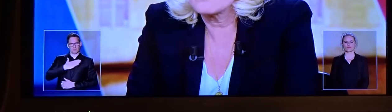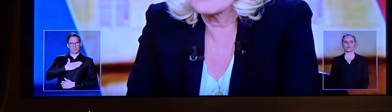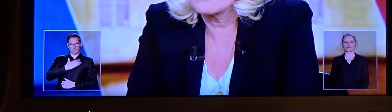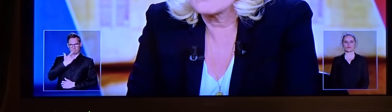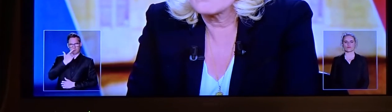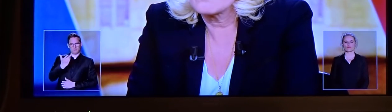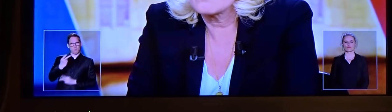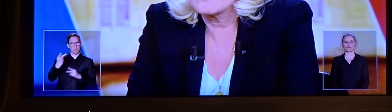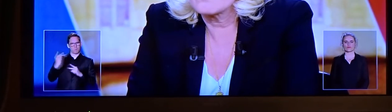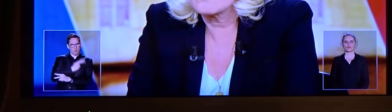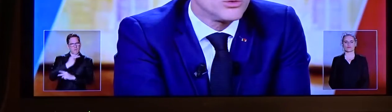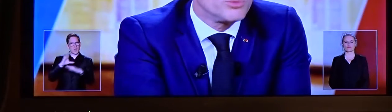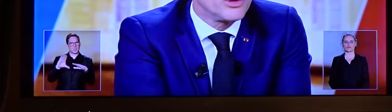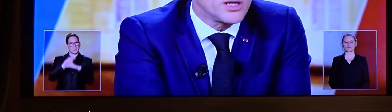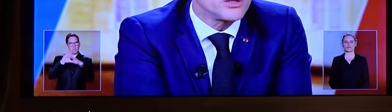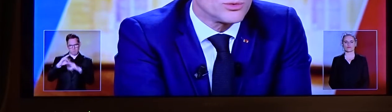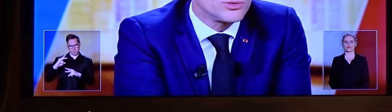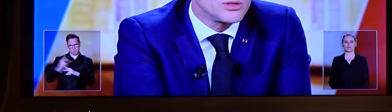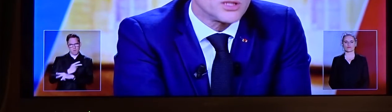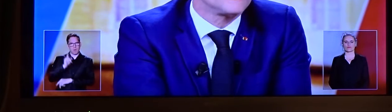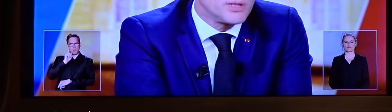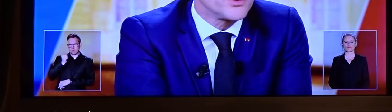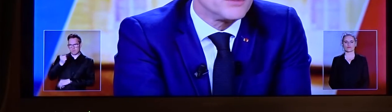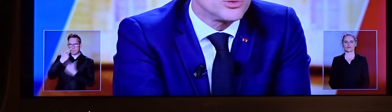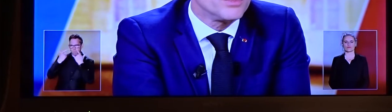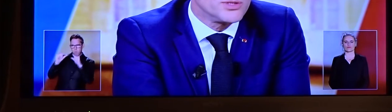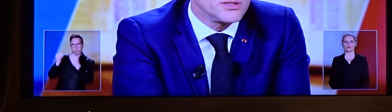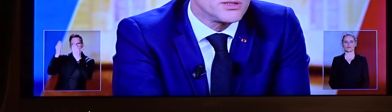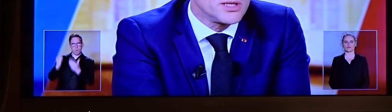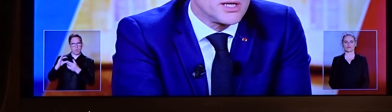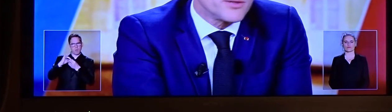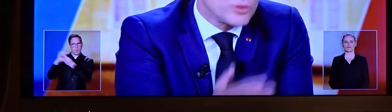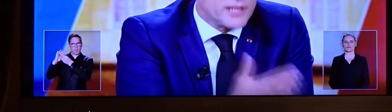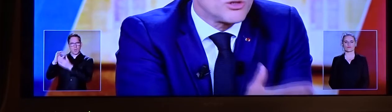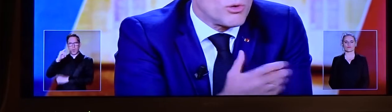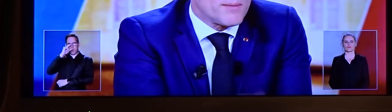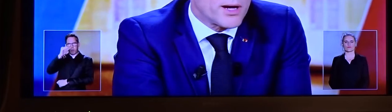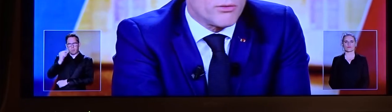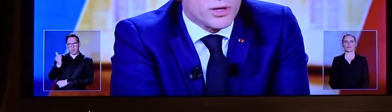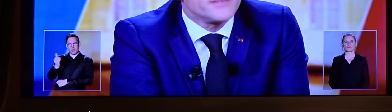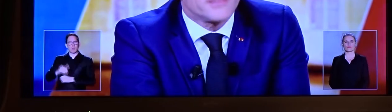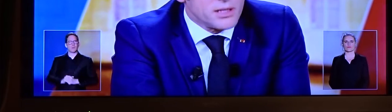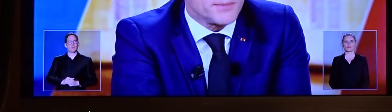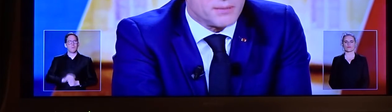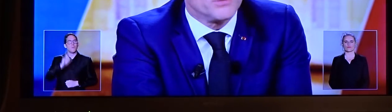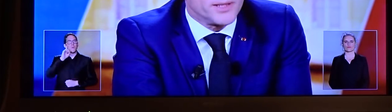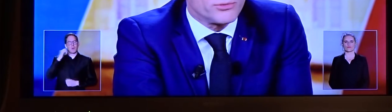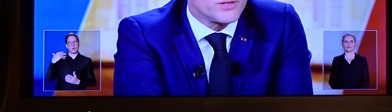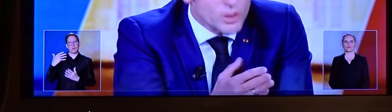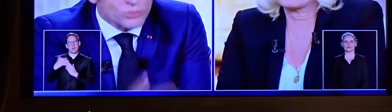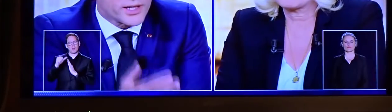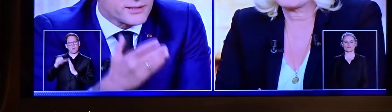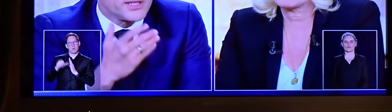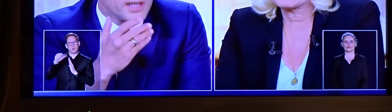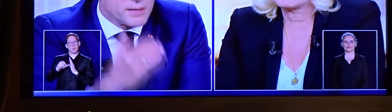nouvelle. Parce que vous dépendez du pouvoir russe et que vous dépendez de M. Poutine. Parce que quelques mois après avoir dit cela à Mme Le Pen,